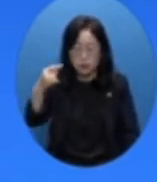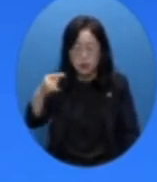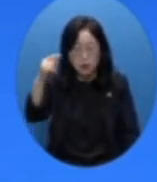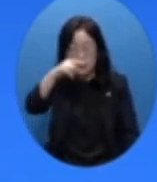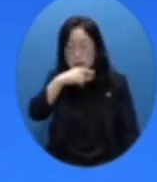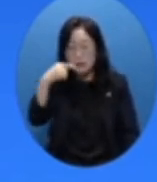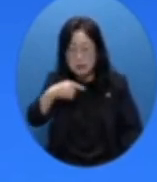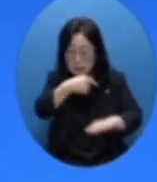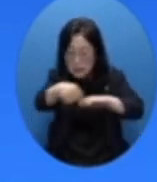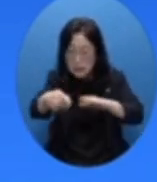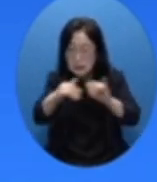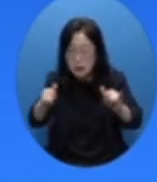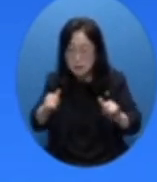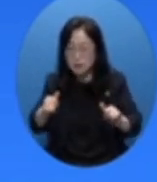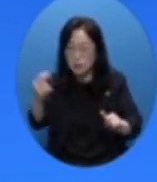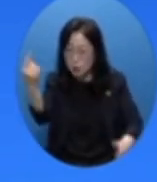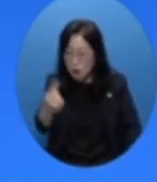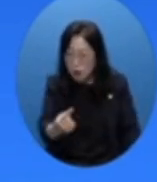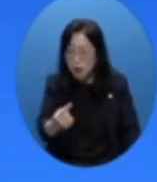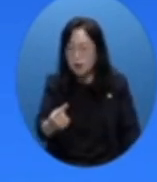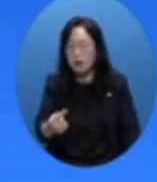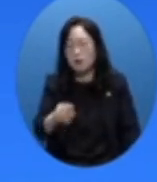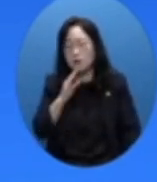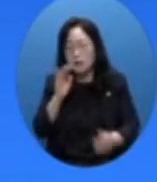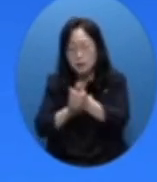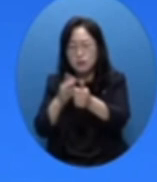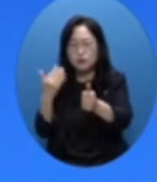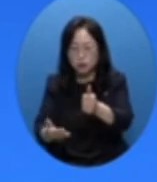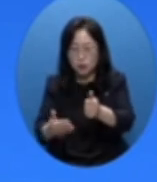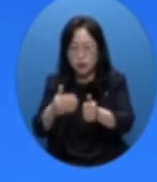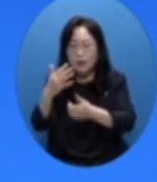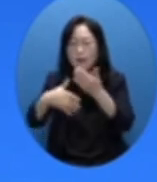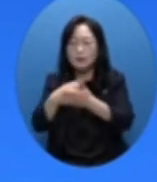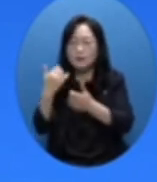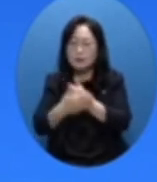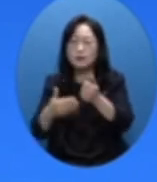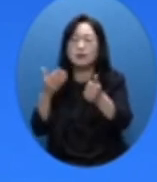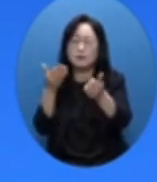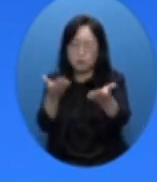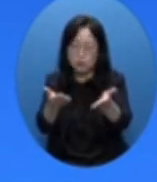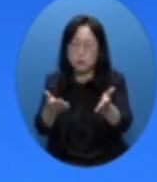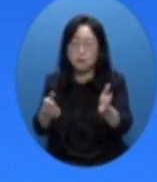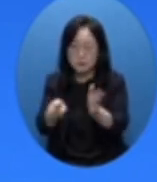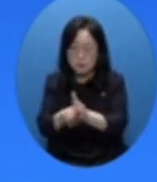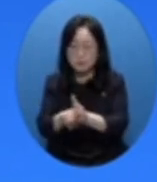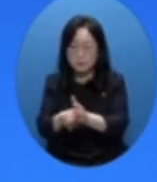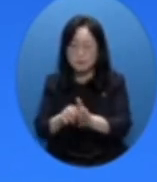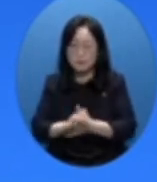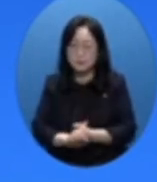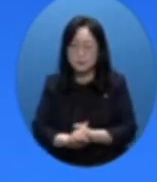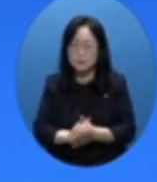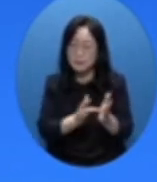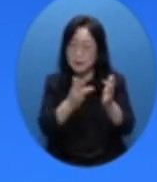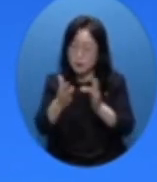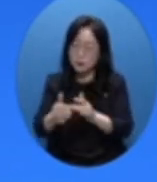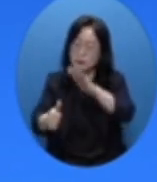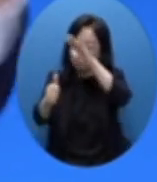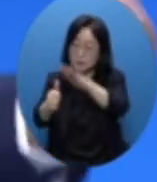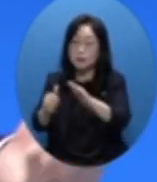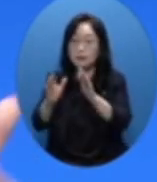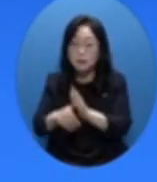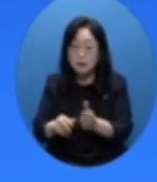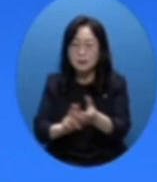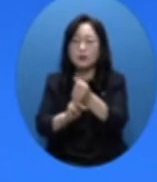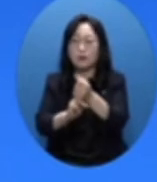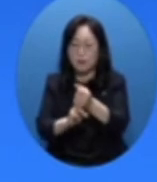것입니다 그럴 때 하나님의 은혜가 우리 모두에게 임하게 될 것입니다 그래서 예수님의 안수 하실 때 기적이